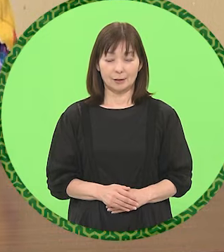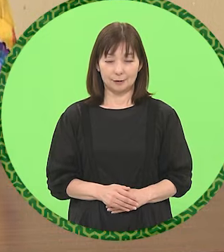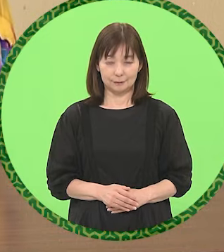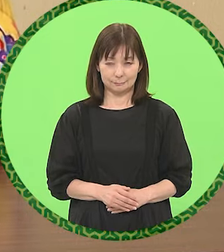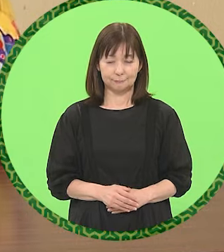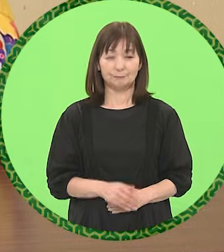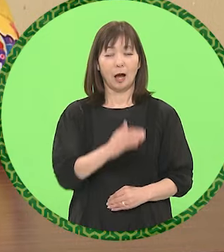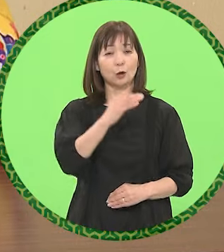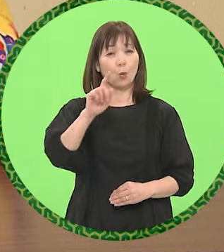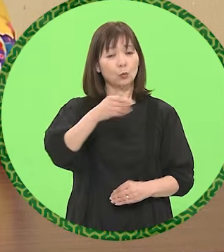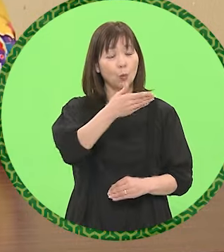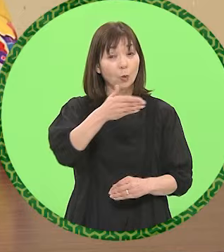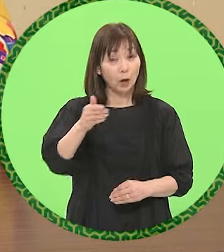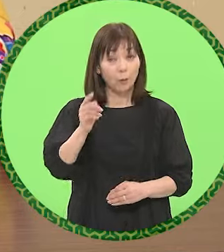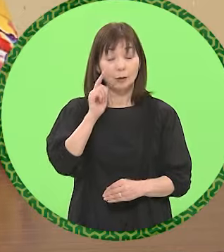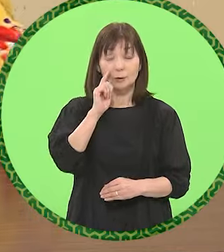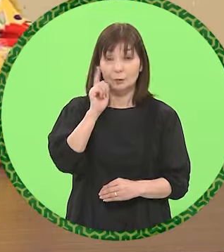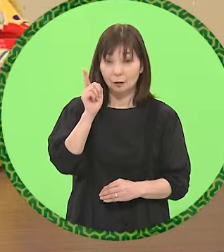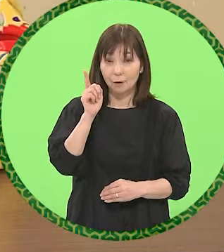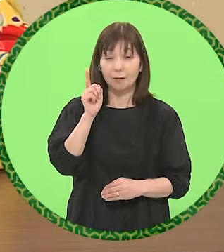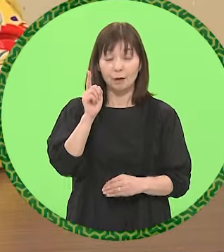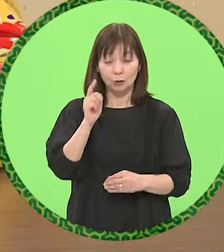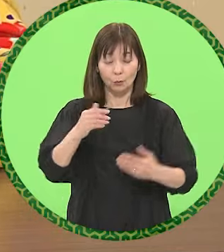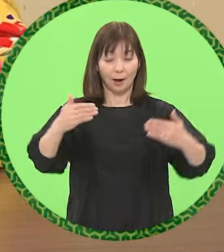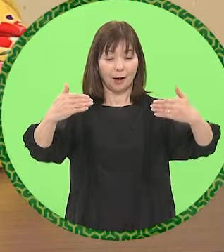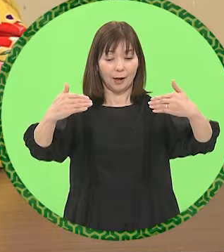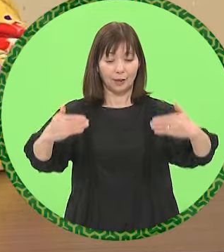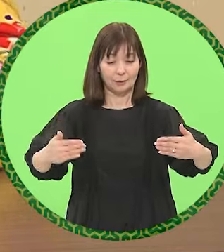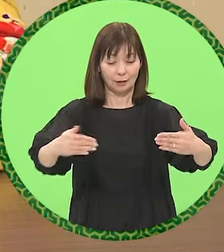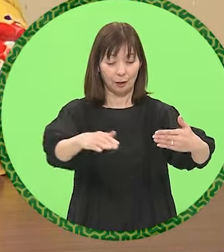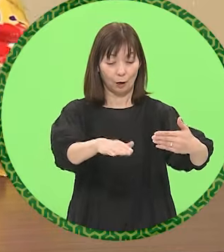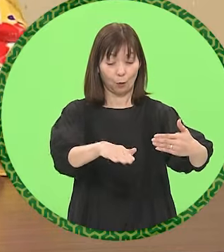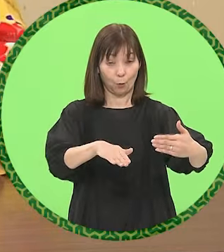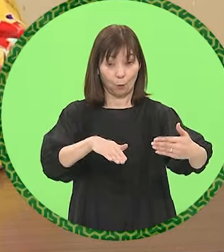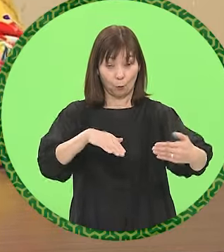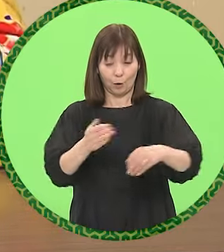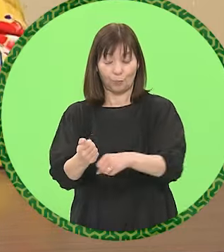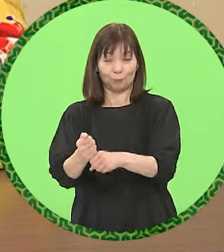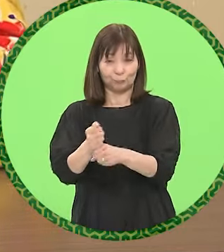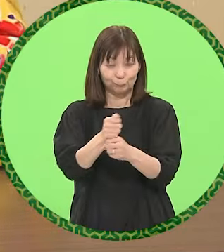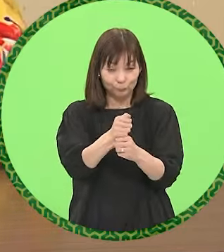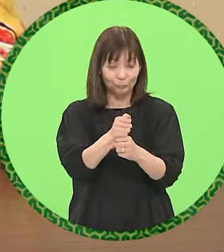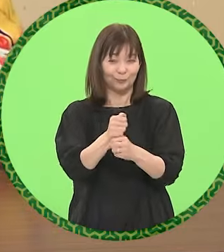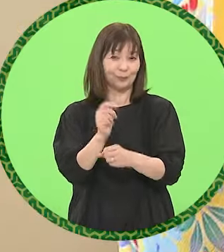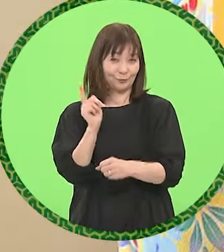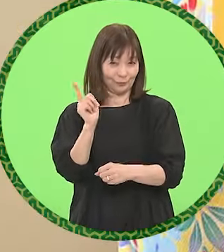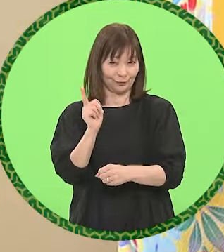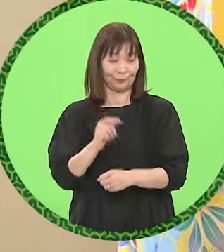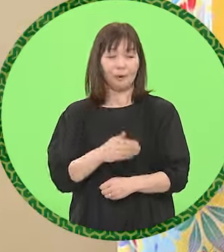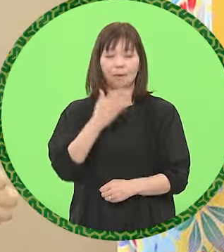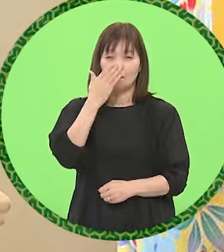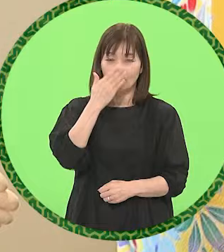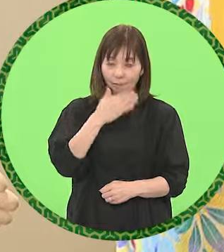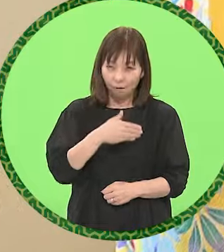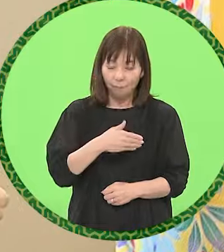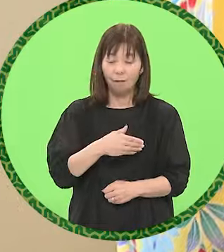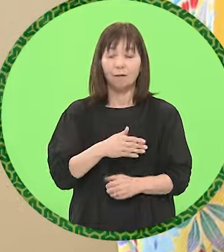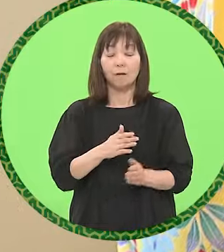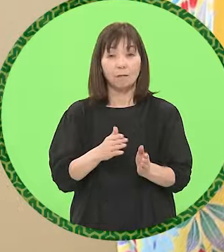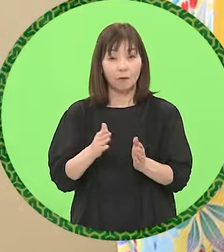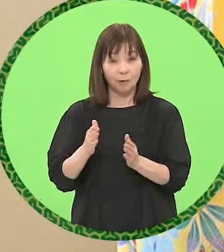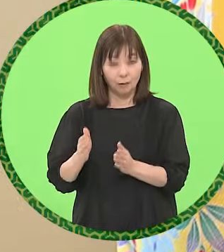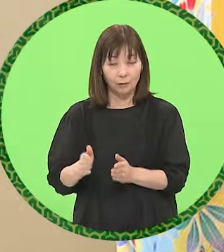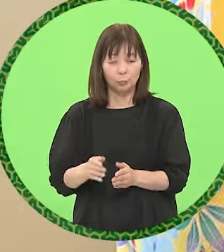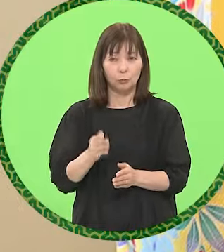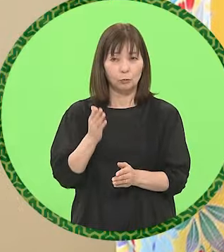実は郷の川に出現したのは、柳漁が復活した時にできた仕掛けでしたよ。 そうじゃったのか。